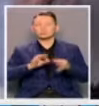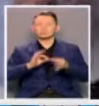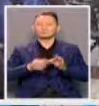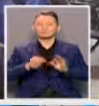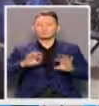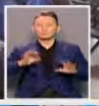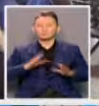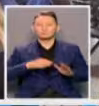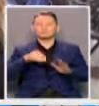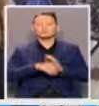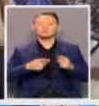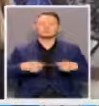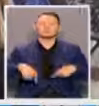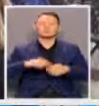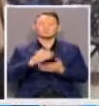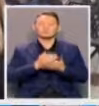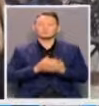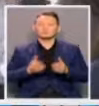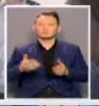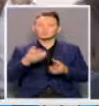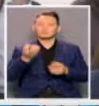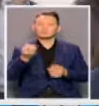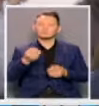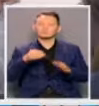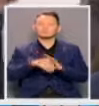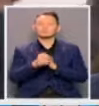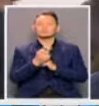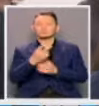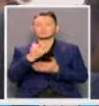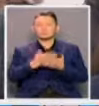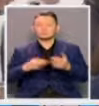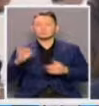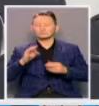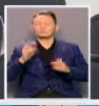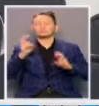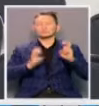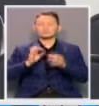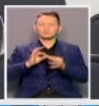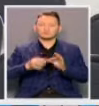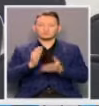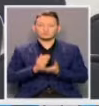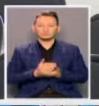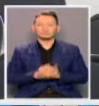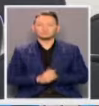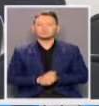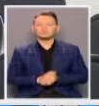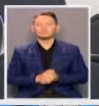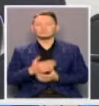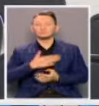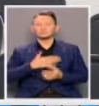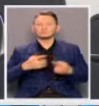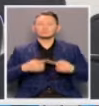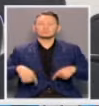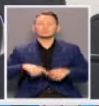берілген. Олардың арасында түрлі бағыттағы мекемелермен қатар мұнайгаз саласына қатысты өндіріс ошақтары бар. Бұл біз мекеме үшін